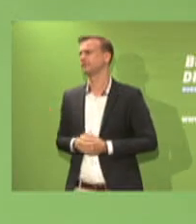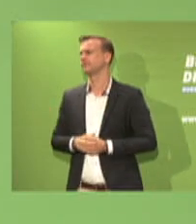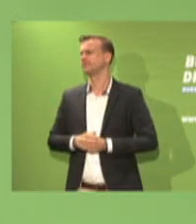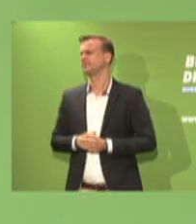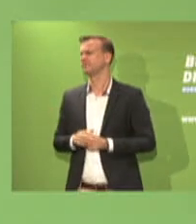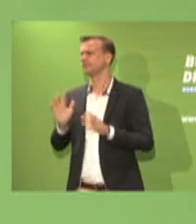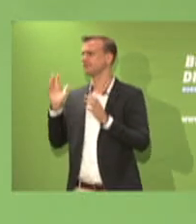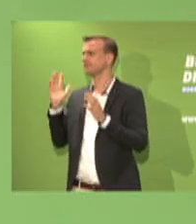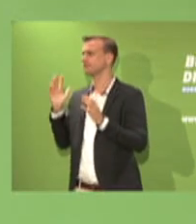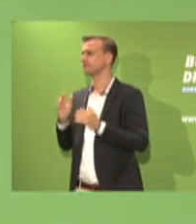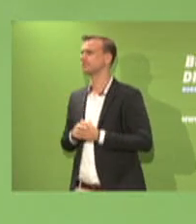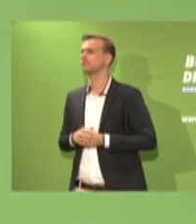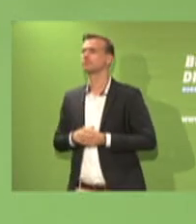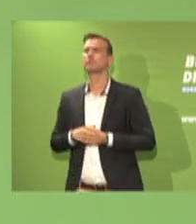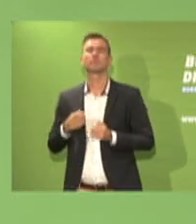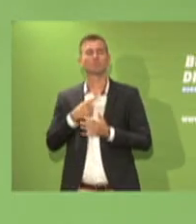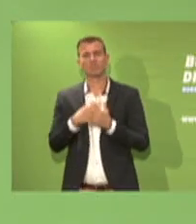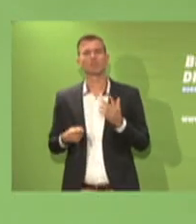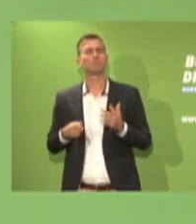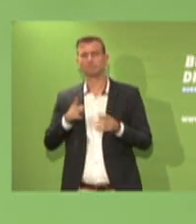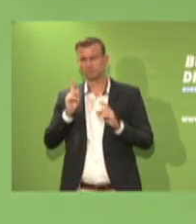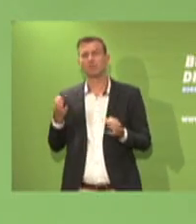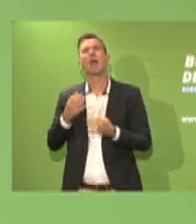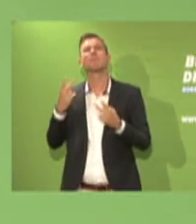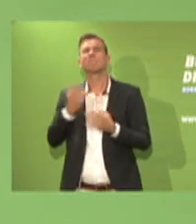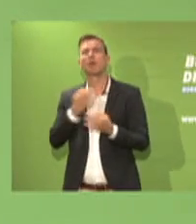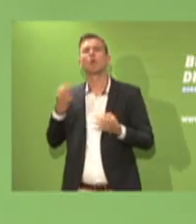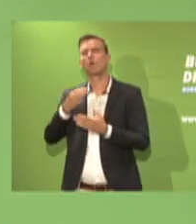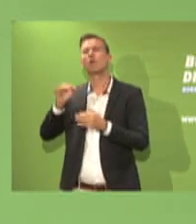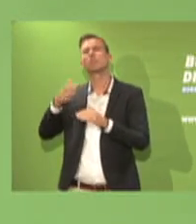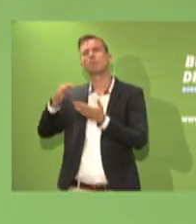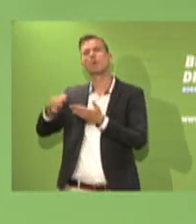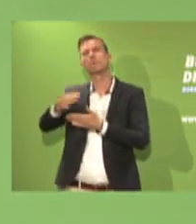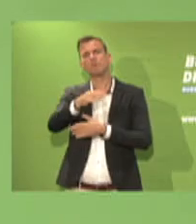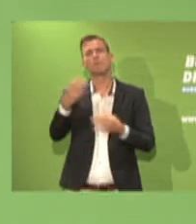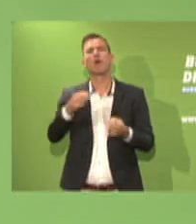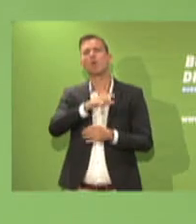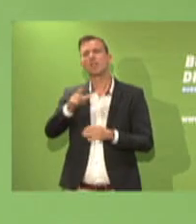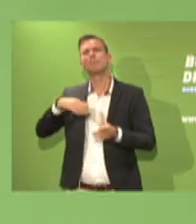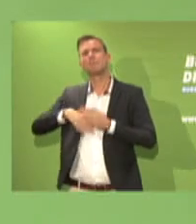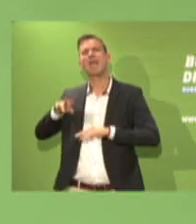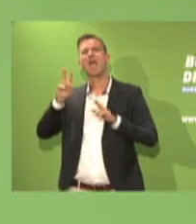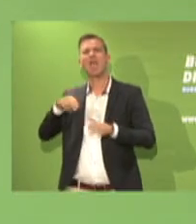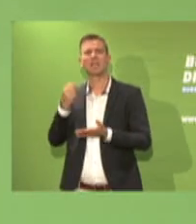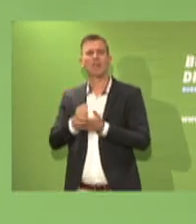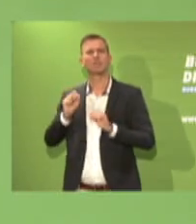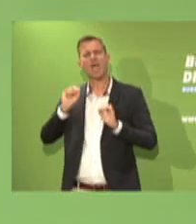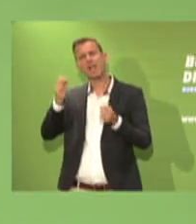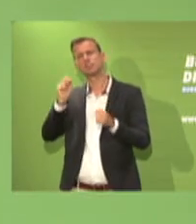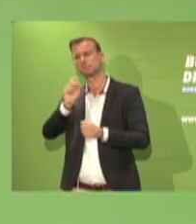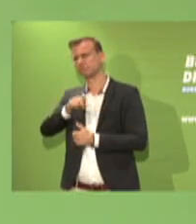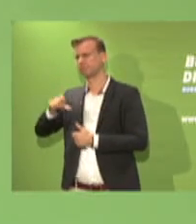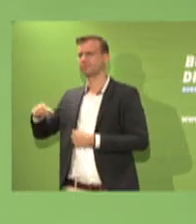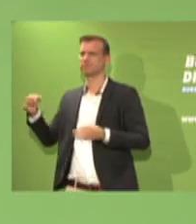All das geht nicht ohne die vielen engagierten Menschen vor Ort. Gerade die ländlichen Regionen sind geprägt von dem Ehrenamt, von vielen engagierten